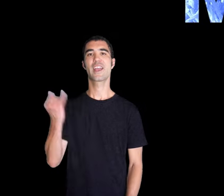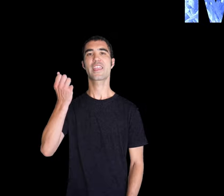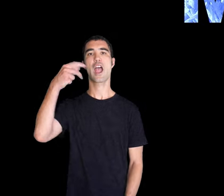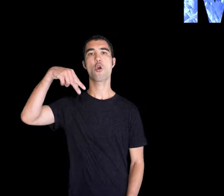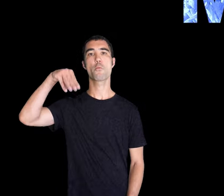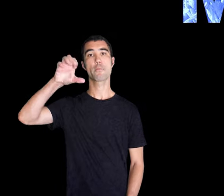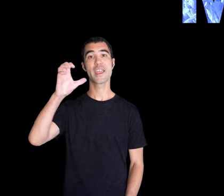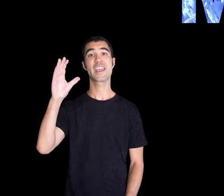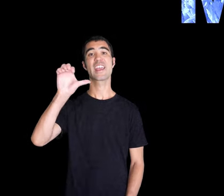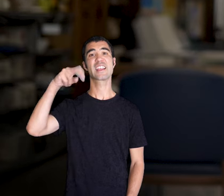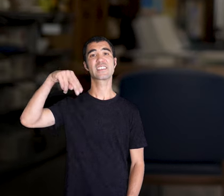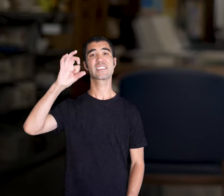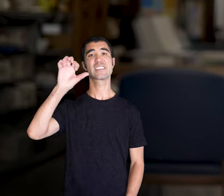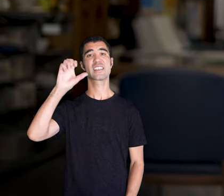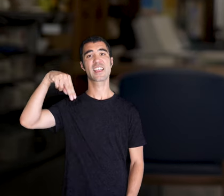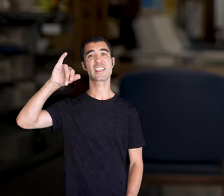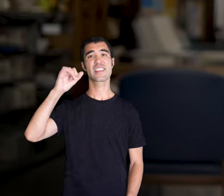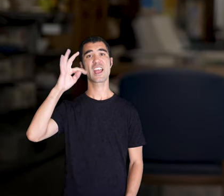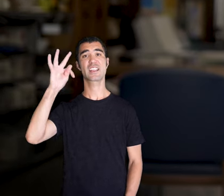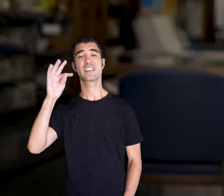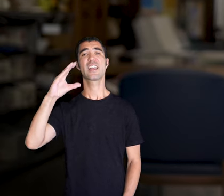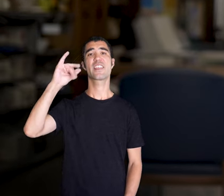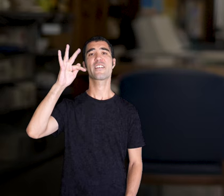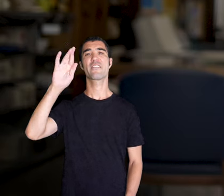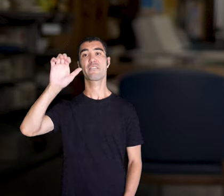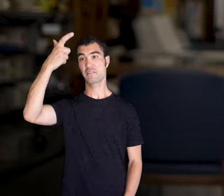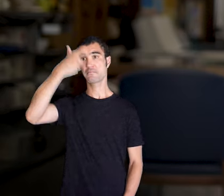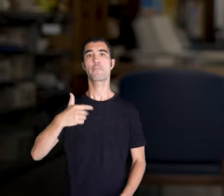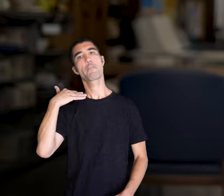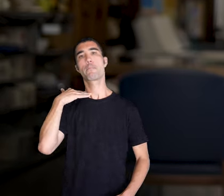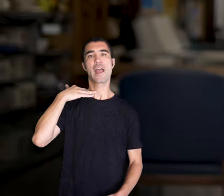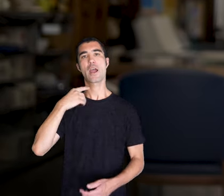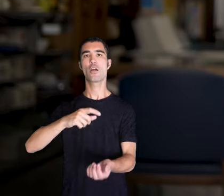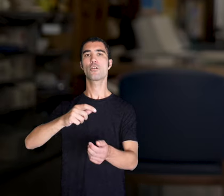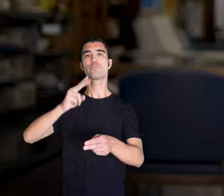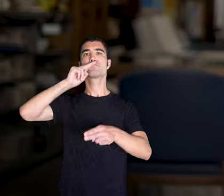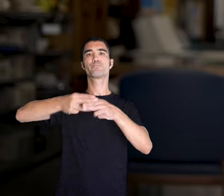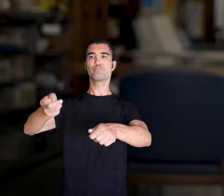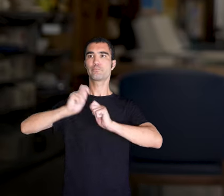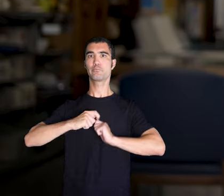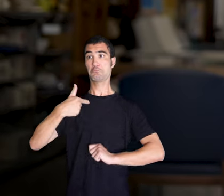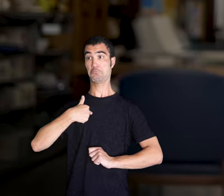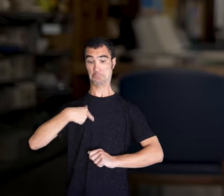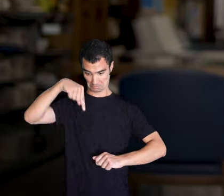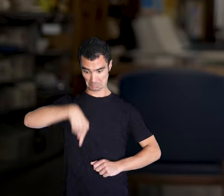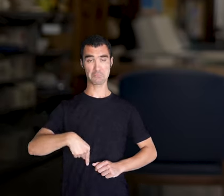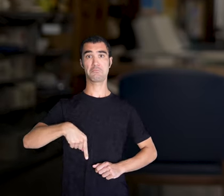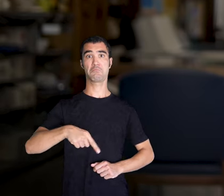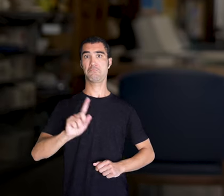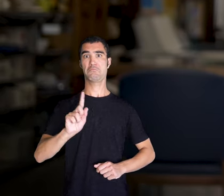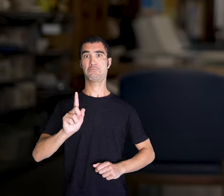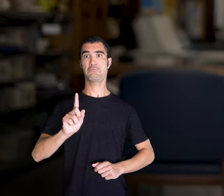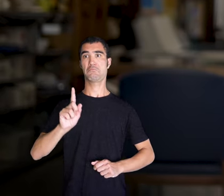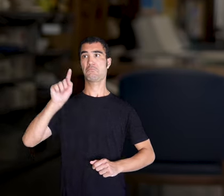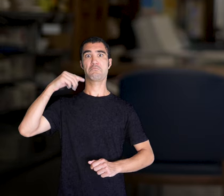Però mangiamo insegna cifra, ma divene il mone, non scusate in guerra da mo, perché vai nice a una barriera che entra sporti soli